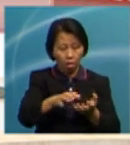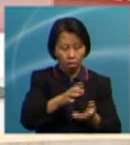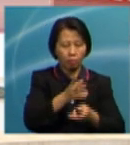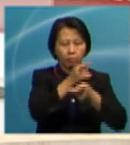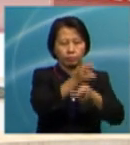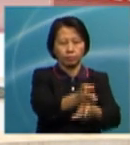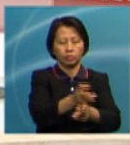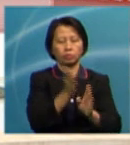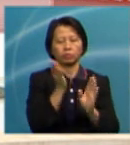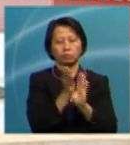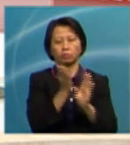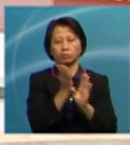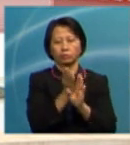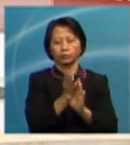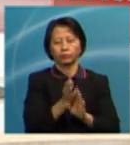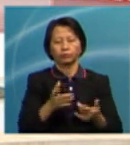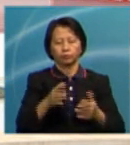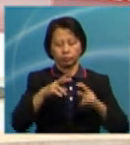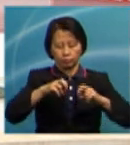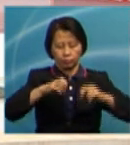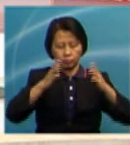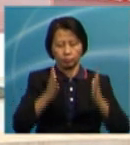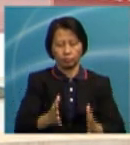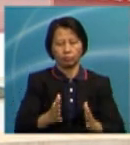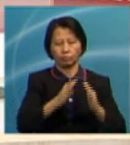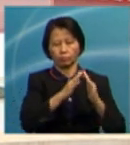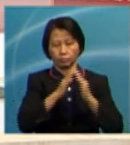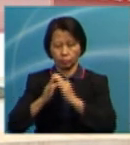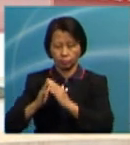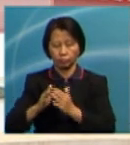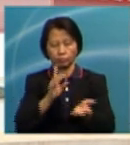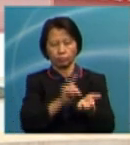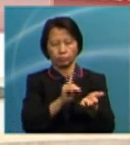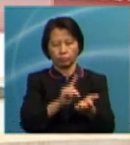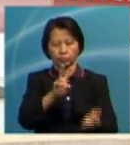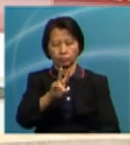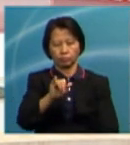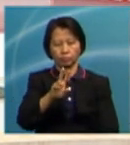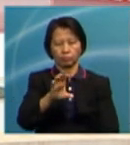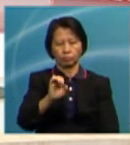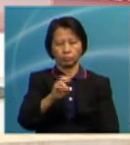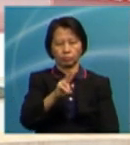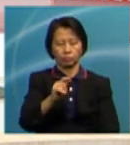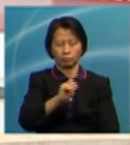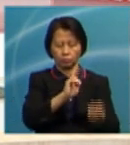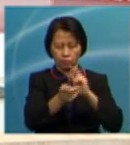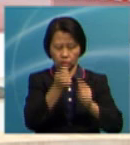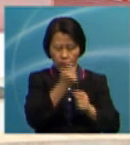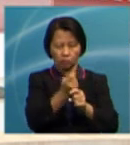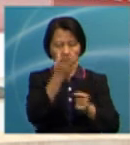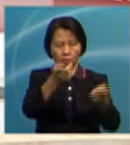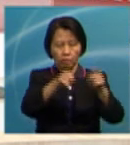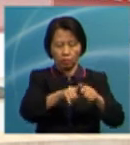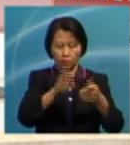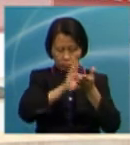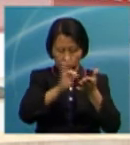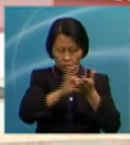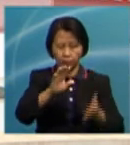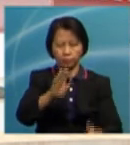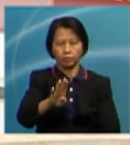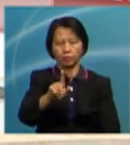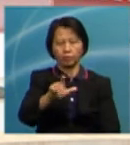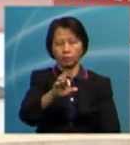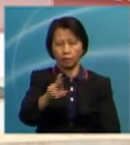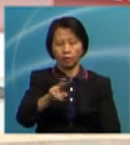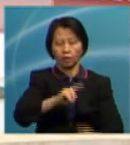pinjaman perbankan menurut penganalisis hartanah Datuk Seri Dr Vincent te perubahan tetap akan berlaku dalam pengiraan blr